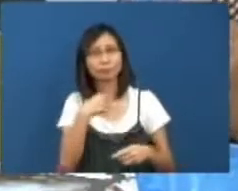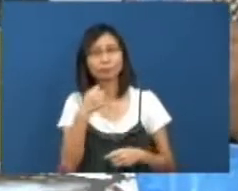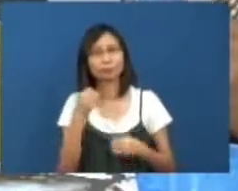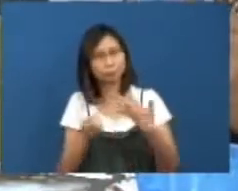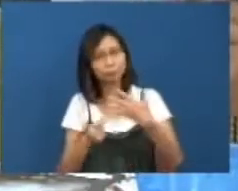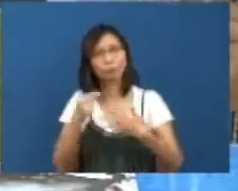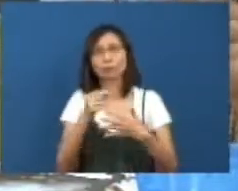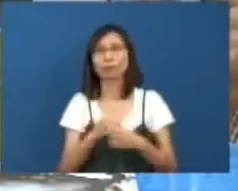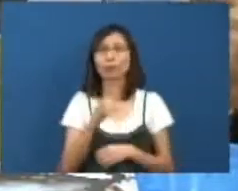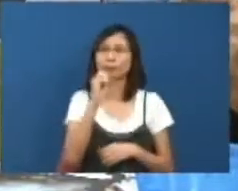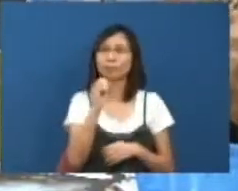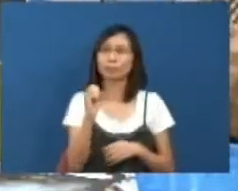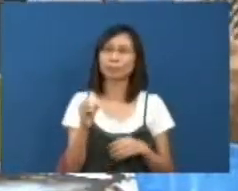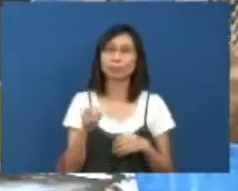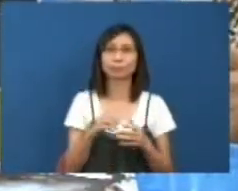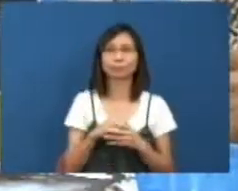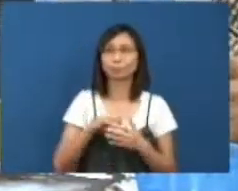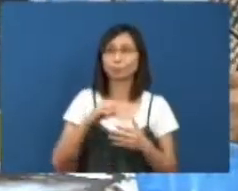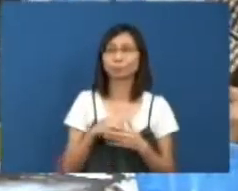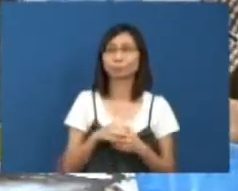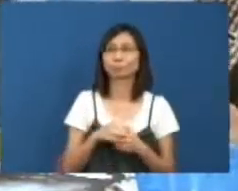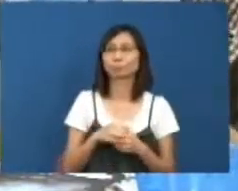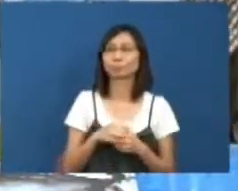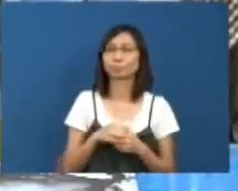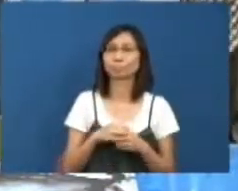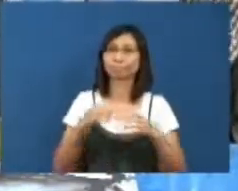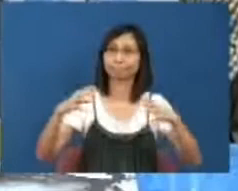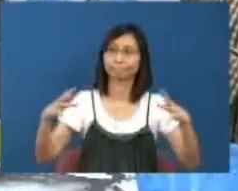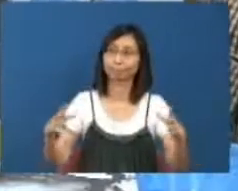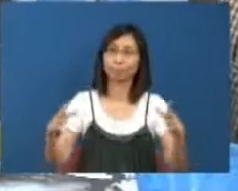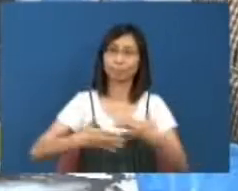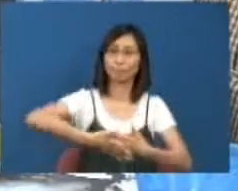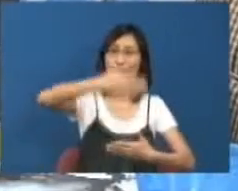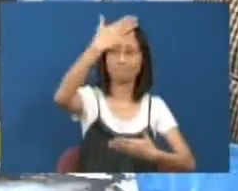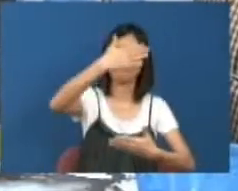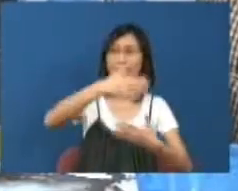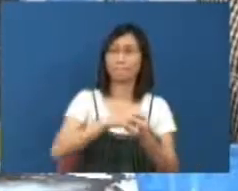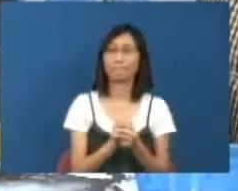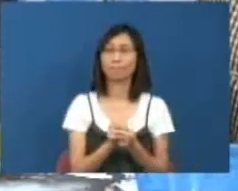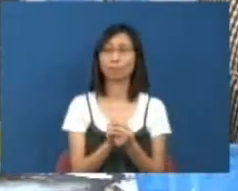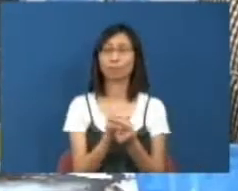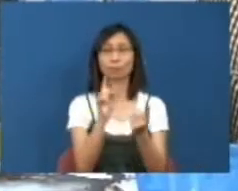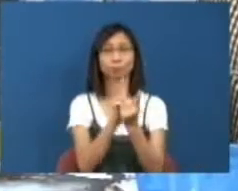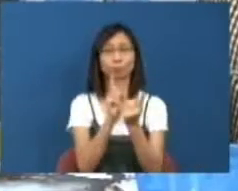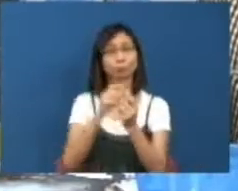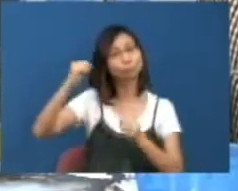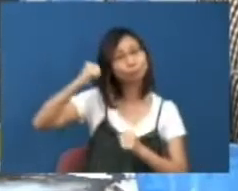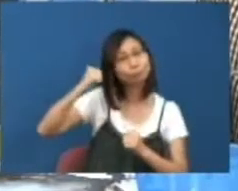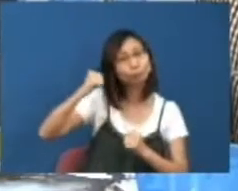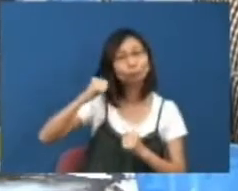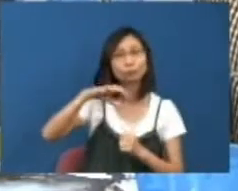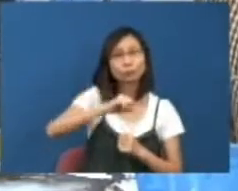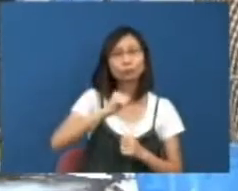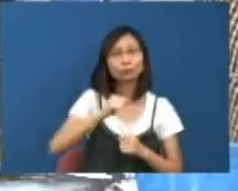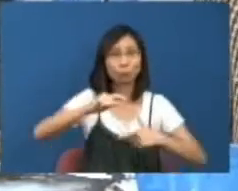度零排放點樣做咧？ 就用其實有成個大廈咧，嗰啲對於啲能源處理咧有幾個